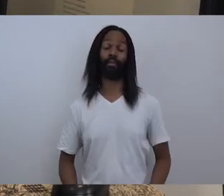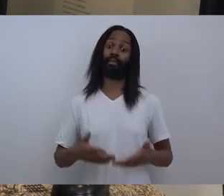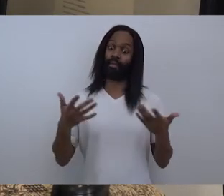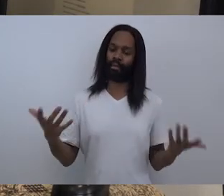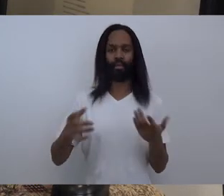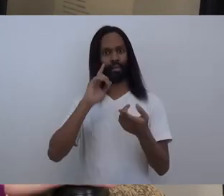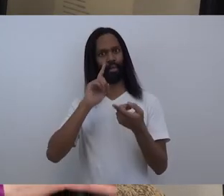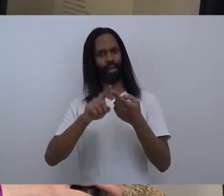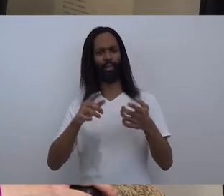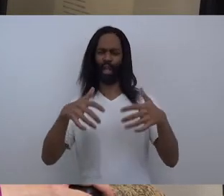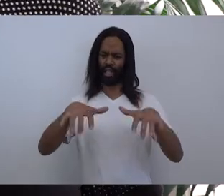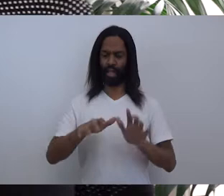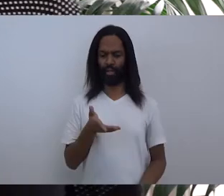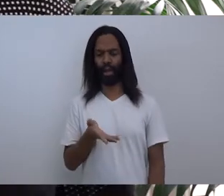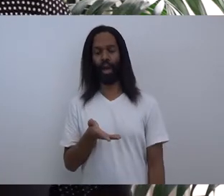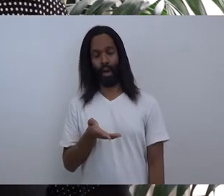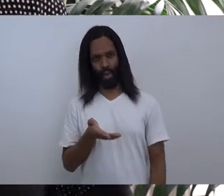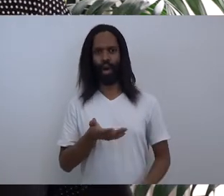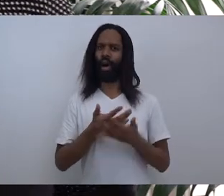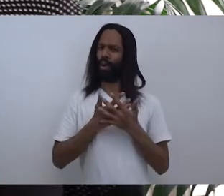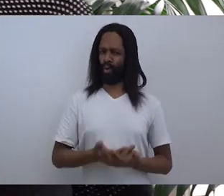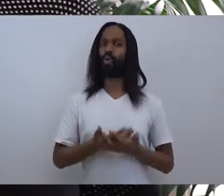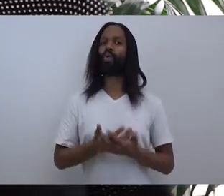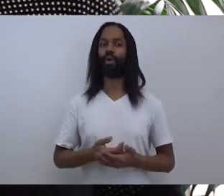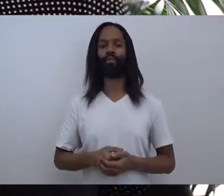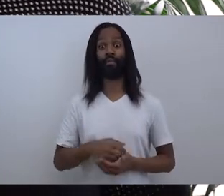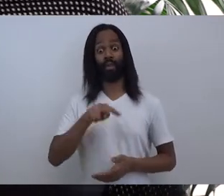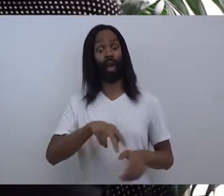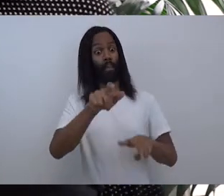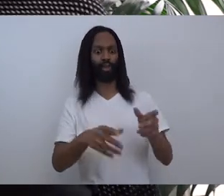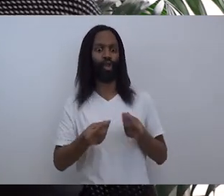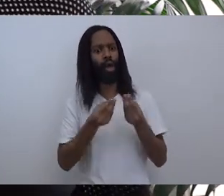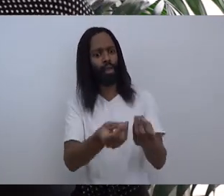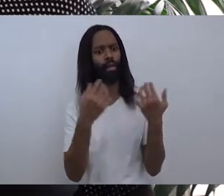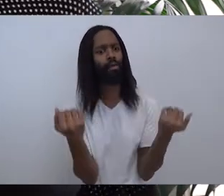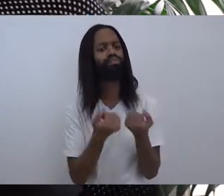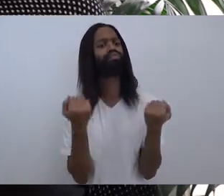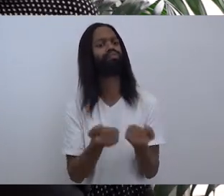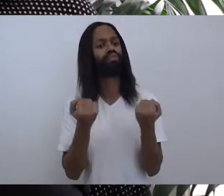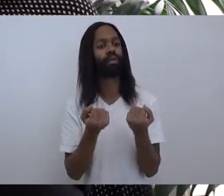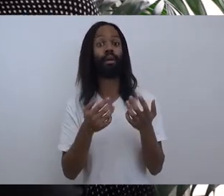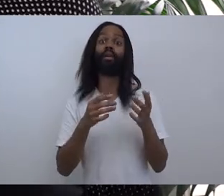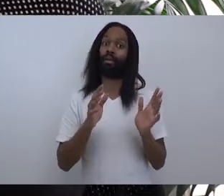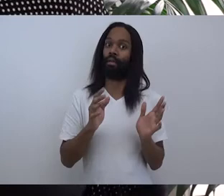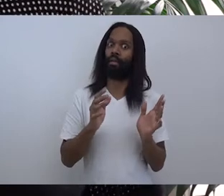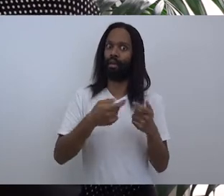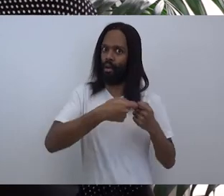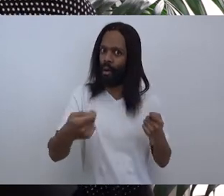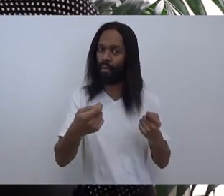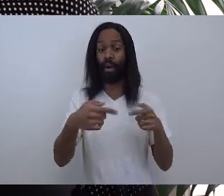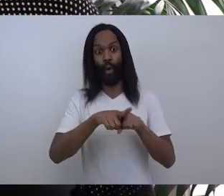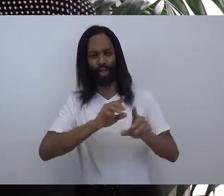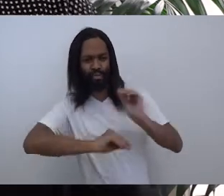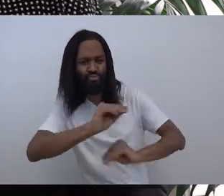Cette partie administrative qui est une partie assez lourde parce que c'est vrai que occuper les gens, je vous le disais, mais s'en occuper prend beaucoup de